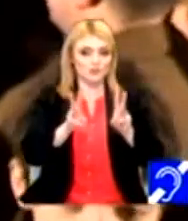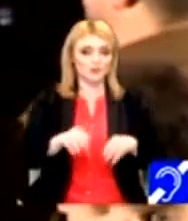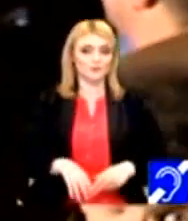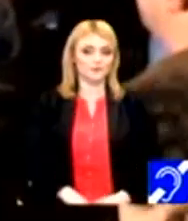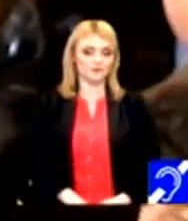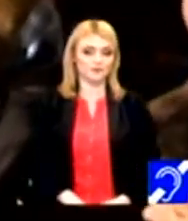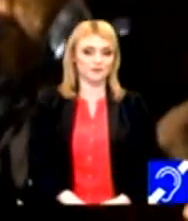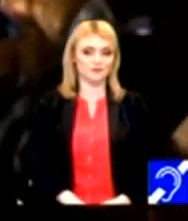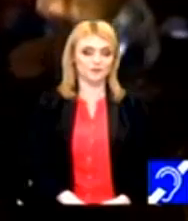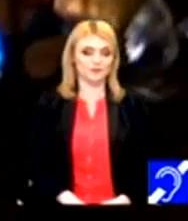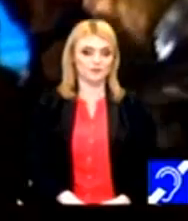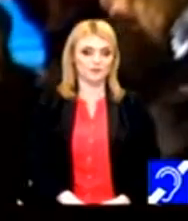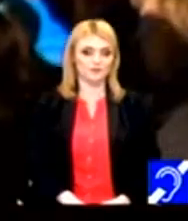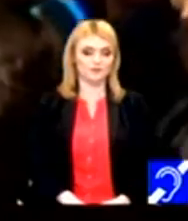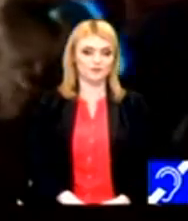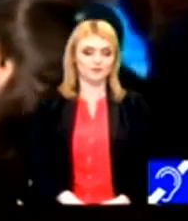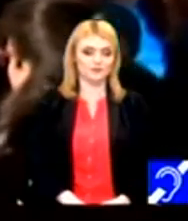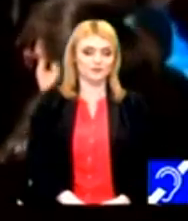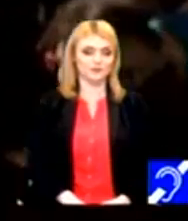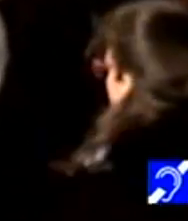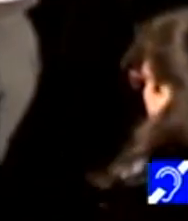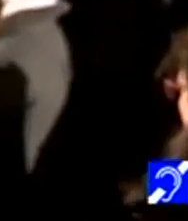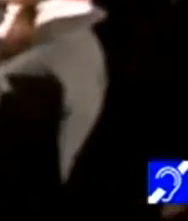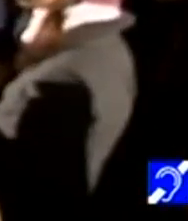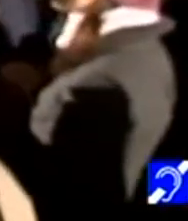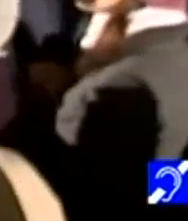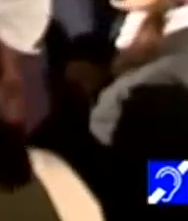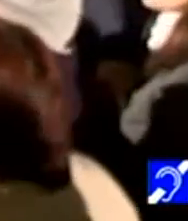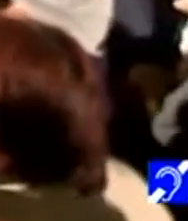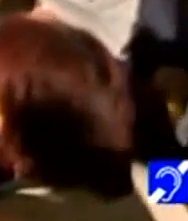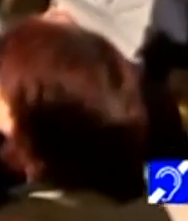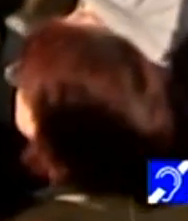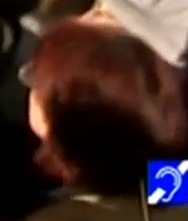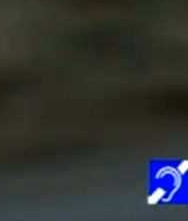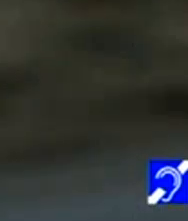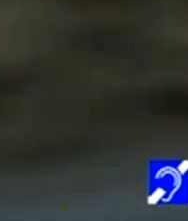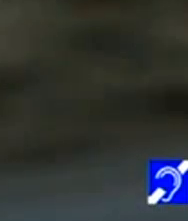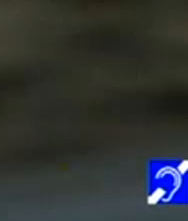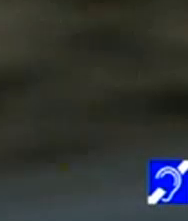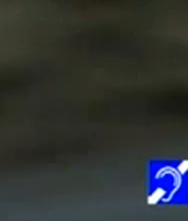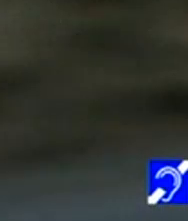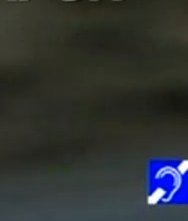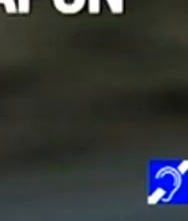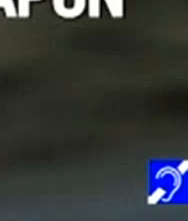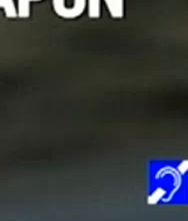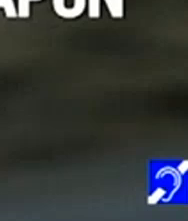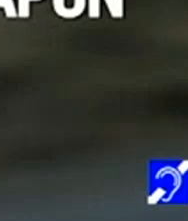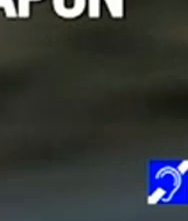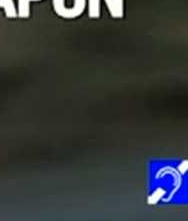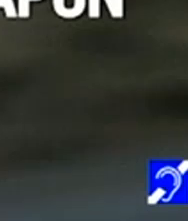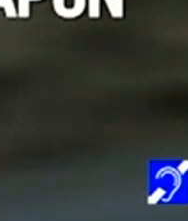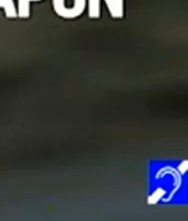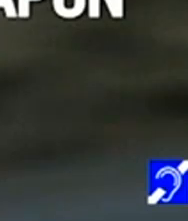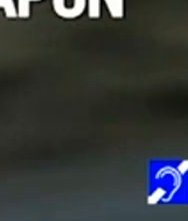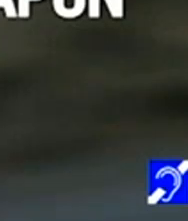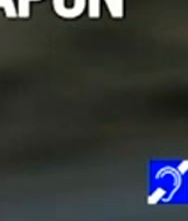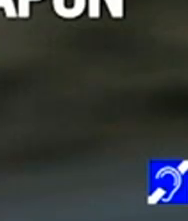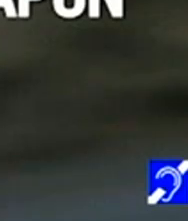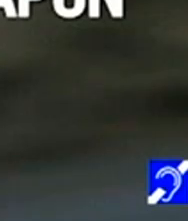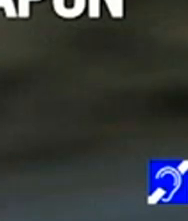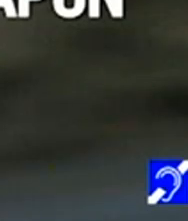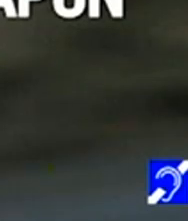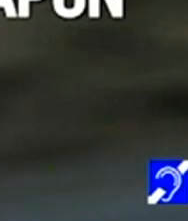în locuri publice, deci pentru necesitate la magazin, farmacie, de la orele 9 până la orele 1. Filtrele